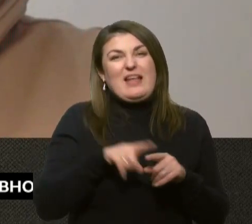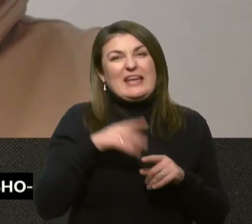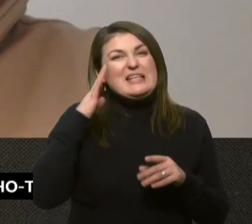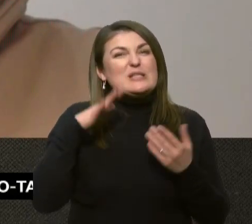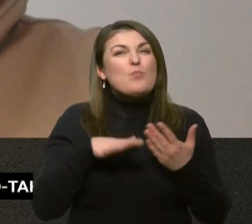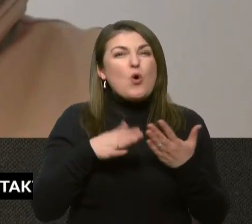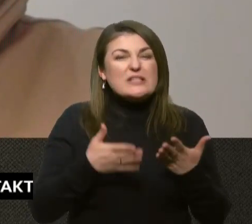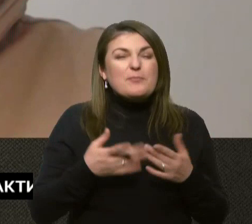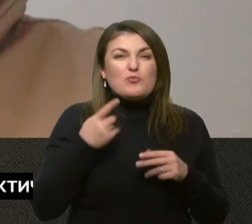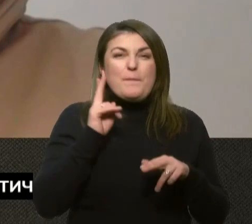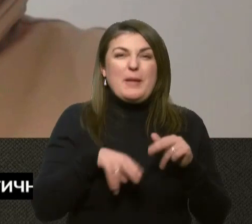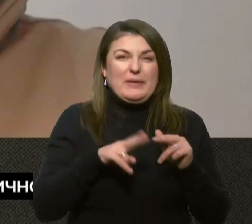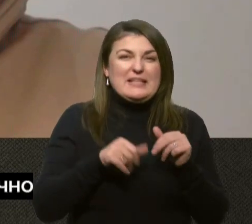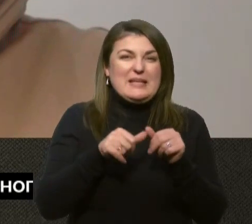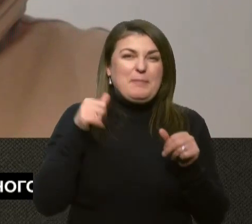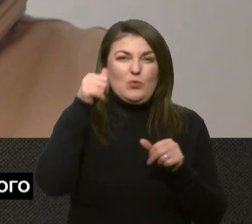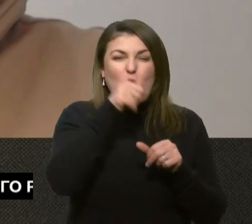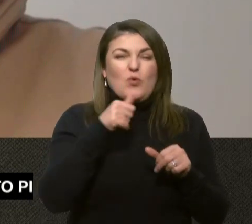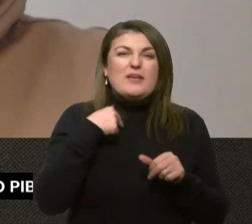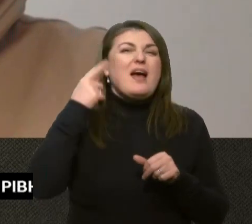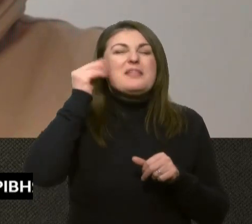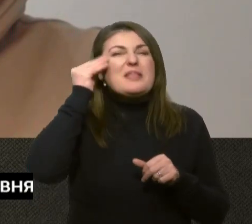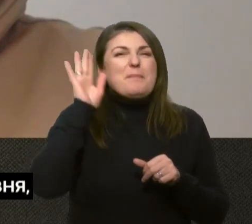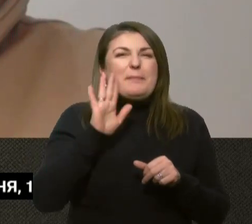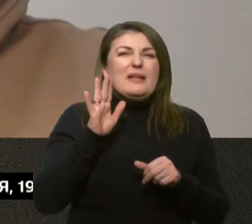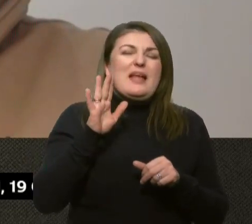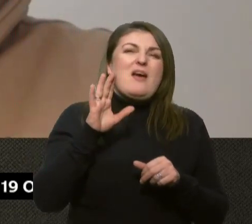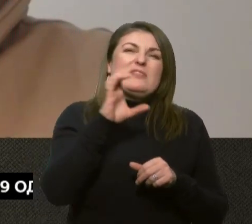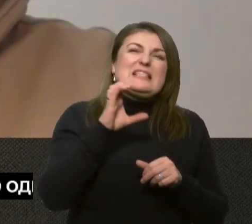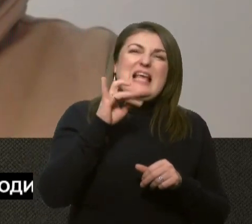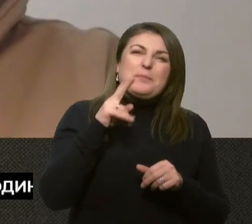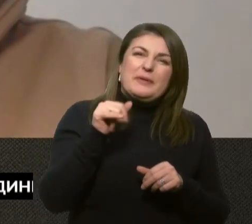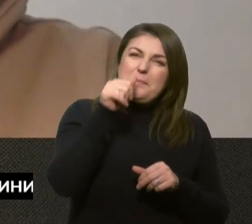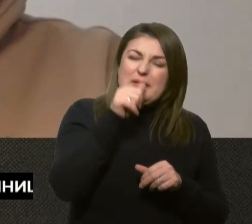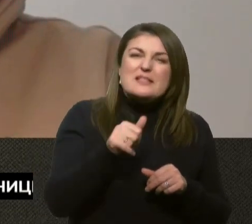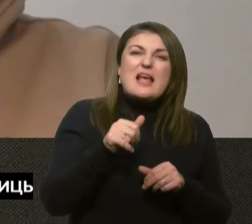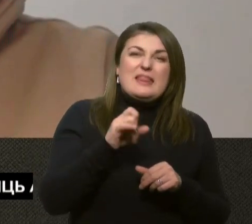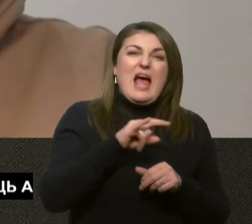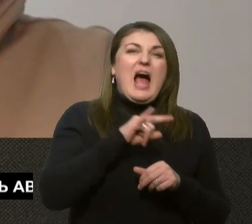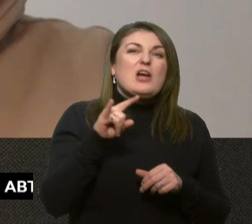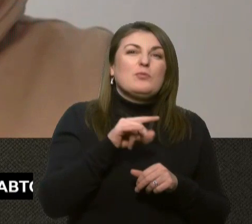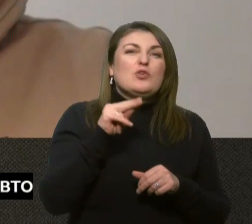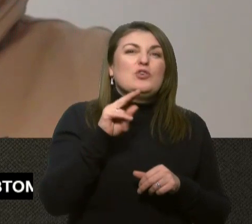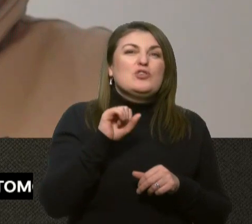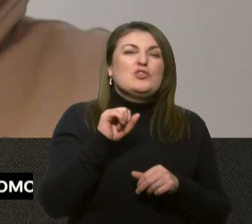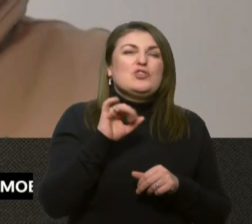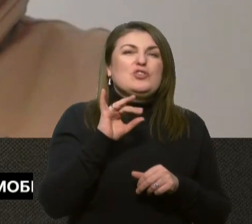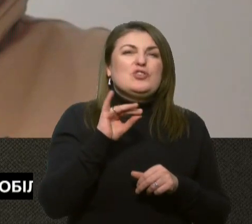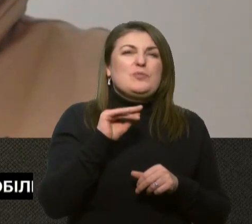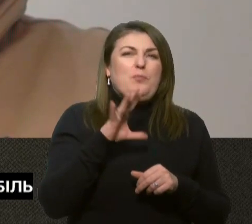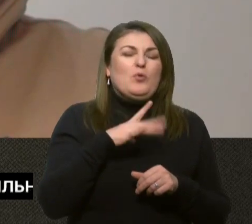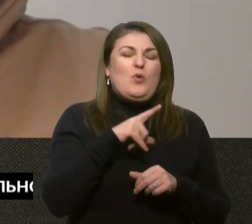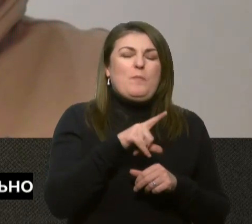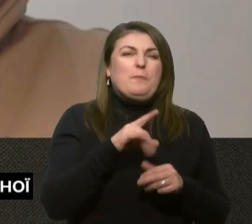що наприкінці минулого року, тобто десь, я не пам'ятаю, чи в серпні місяці, безпосередньо на аеродромі Чекаловському було